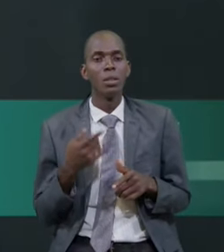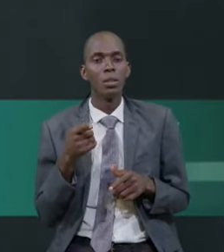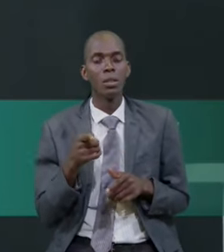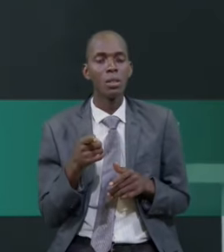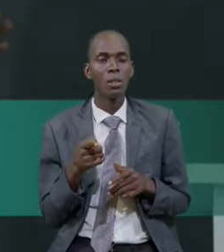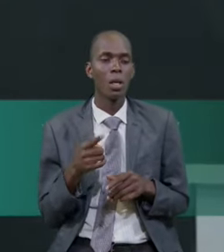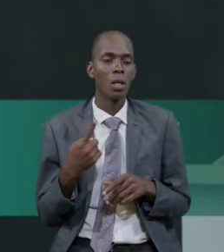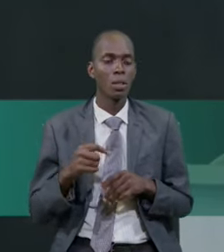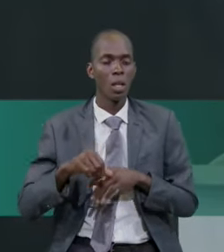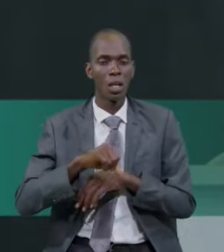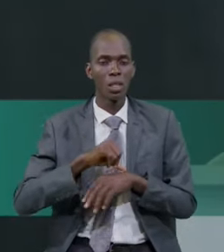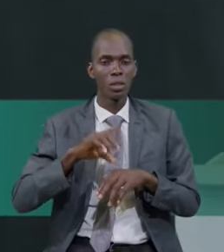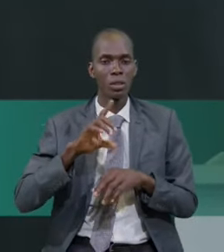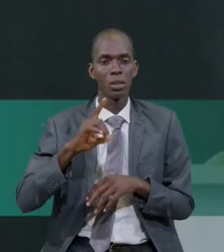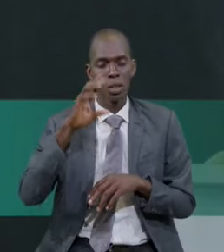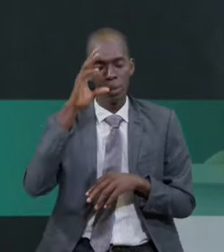de l'enseignant ouin,